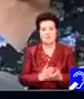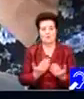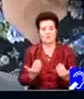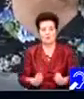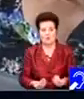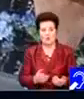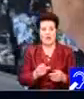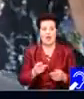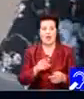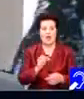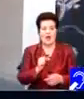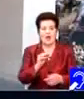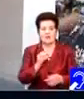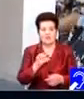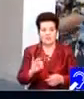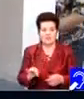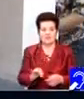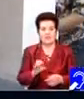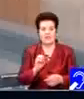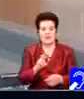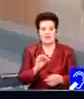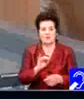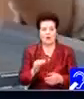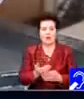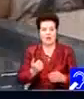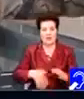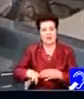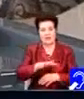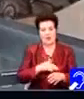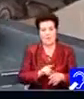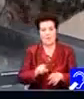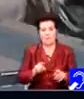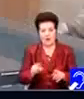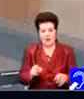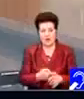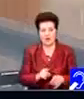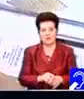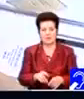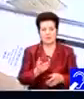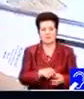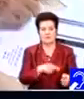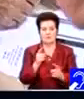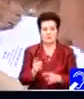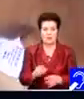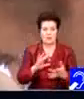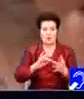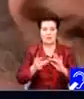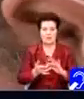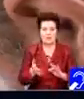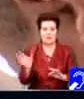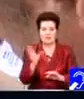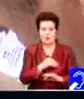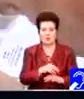astăzi agitație electorală în secțiile de votare și în preajma acestora. Propaganda însă s-a mutat în mediul online.